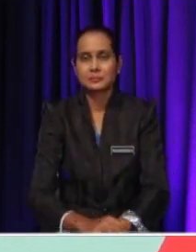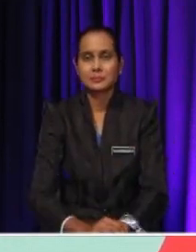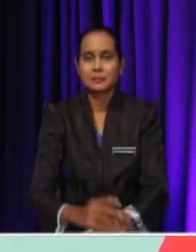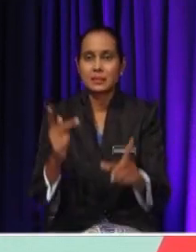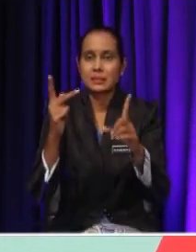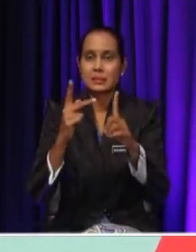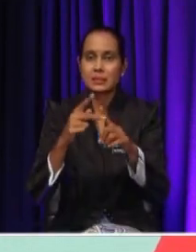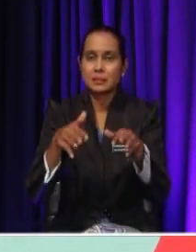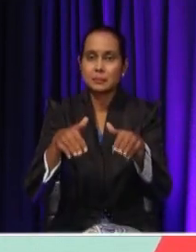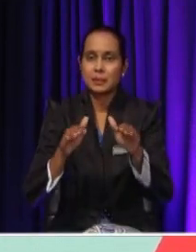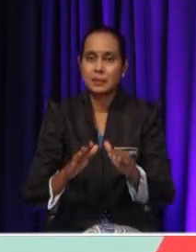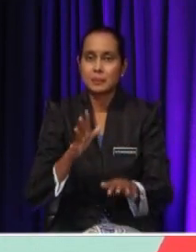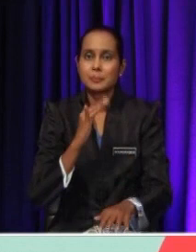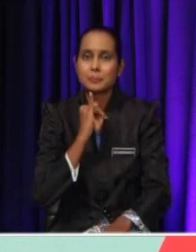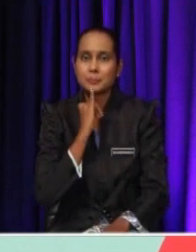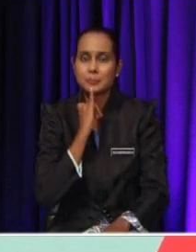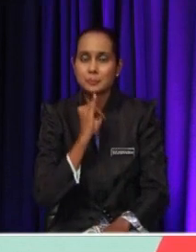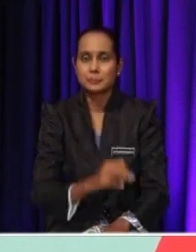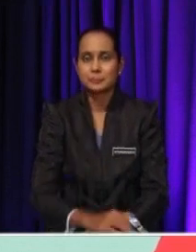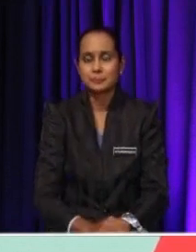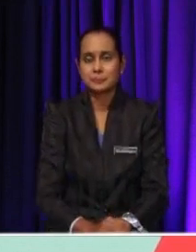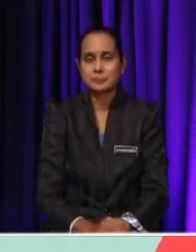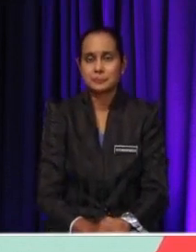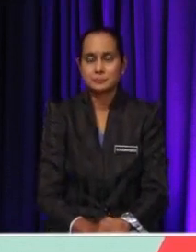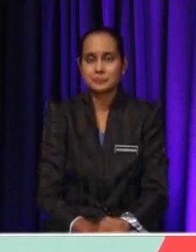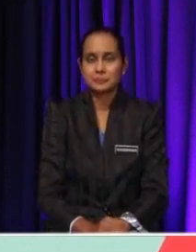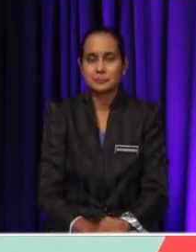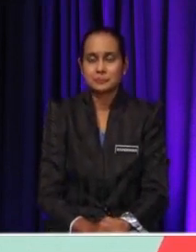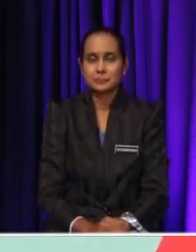nasib buruk dan salam Win Who itu saja